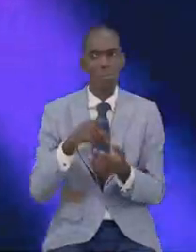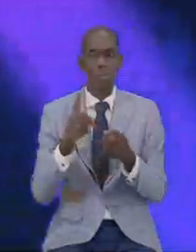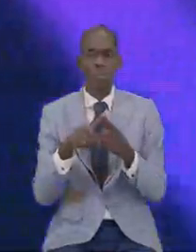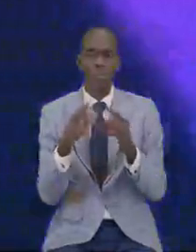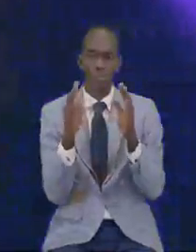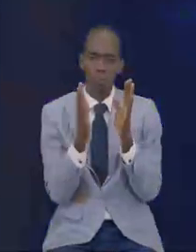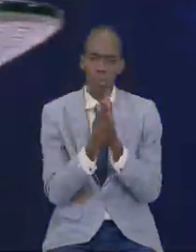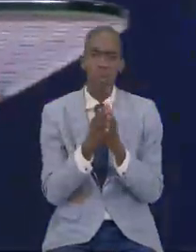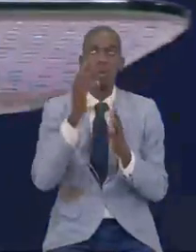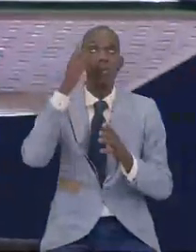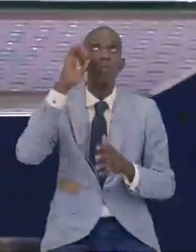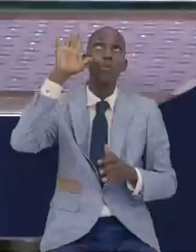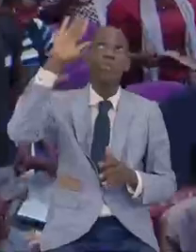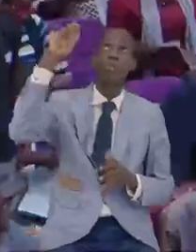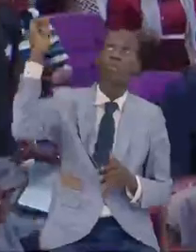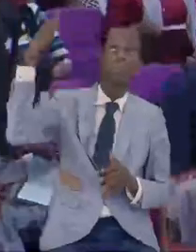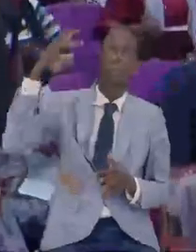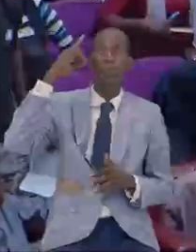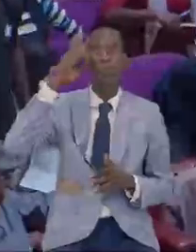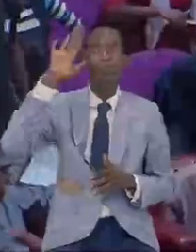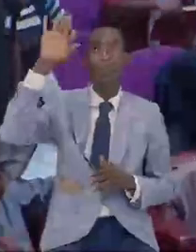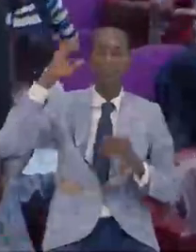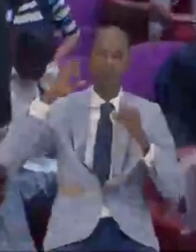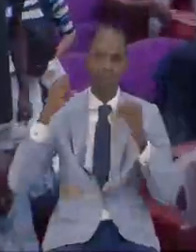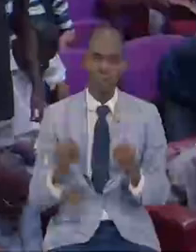Dieu, pour la force du Seigneur, que vous soyez